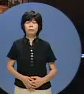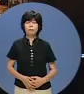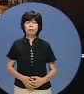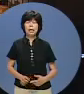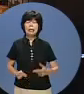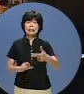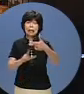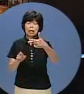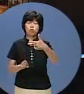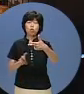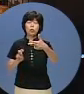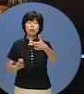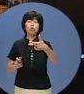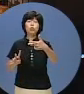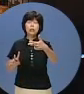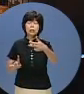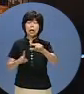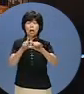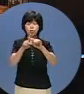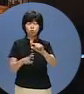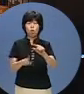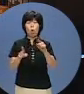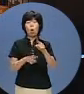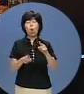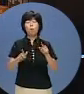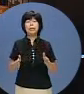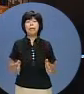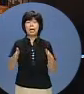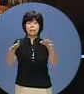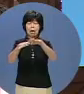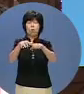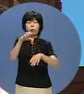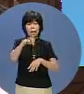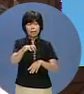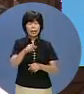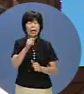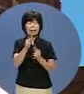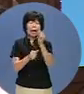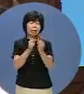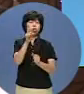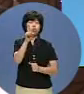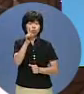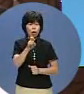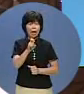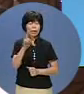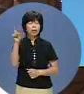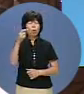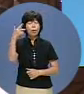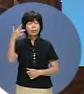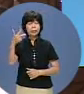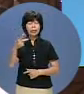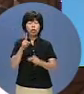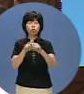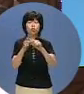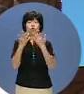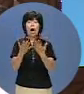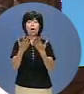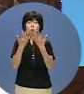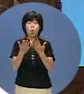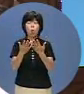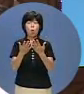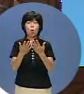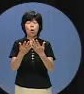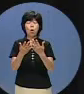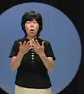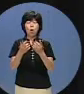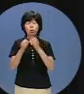7月22日、中央公民館サンホールで第10回生駒市中学校吹奏楽サマーコンサ